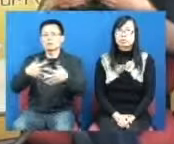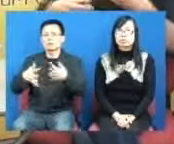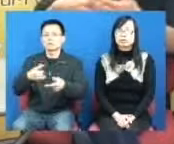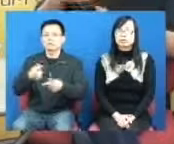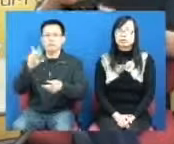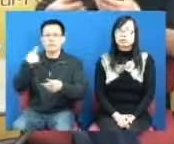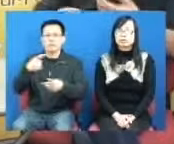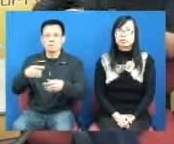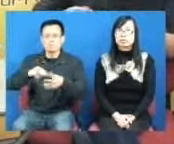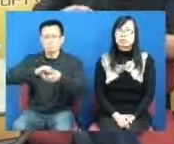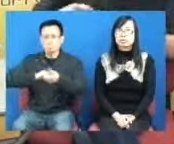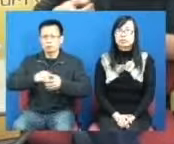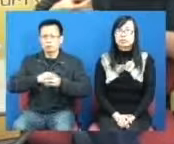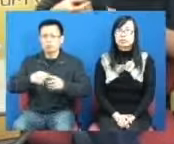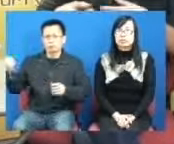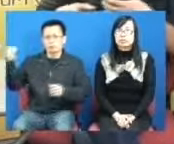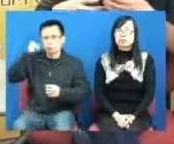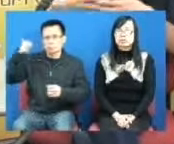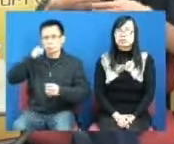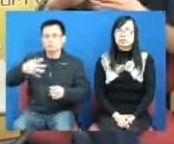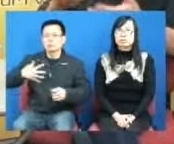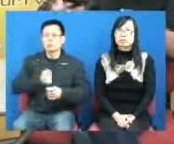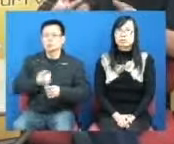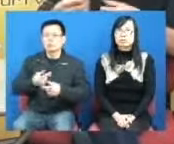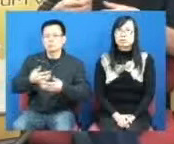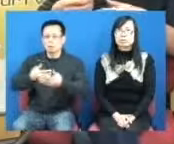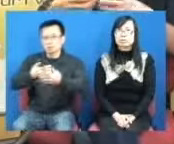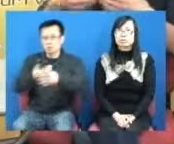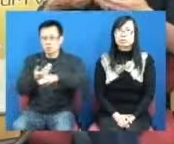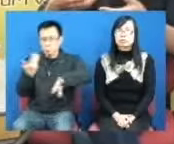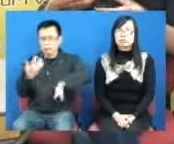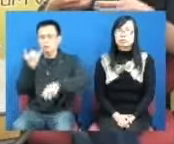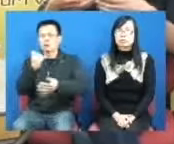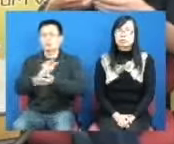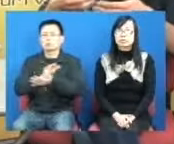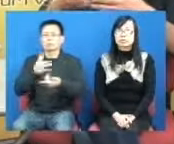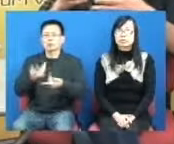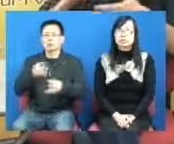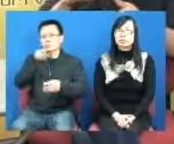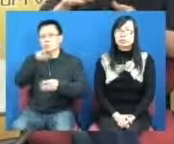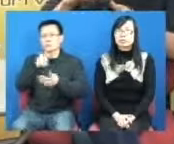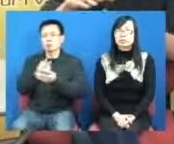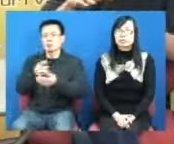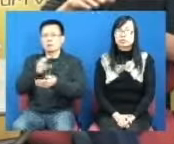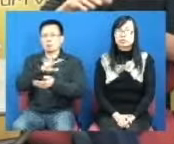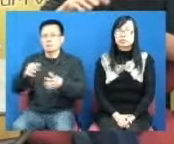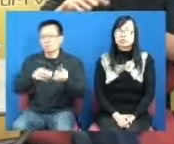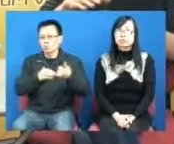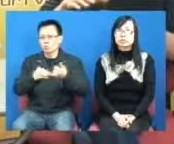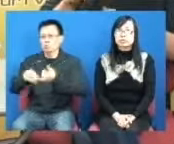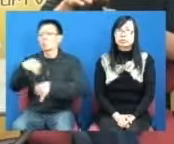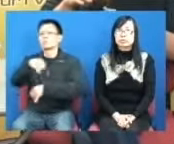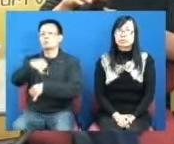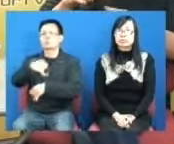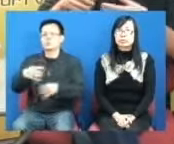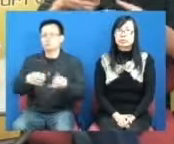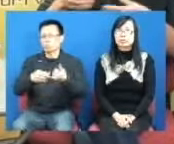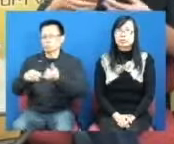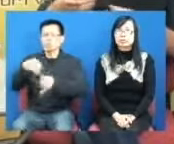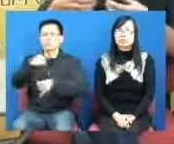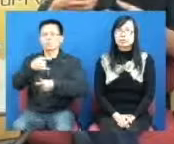時候聯席一直努力爭取去到隔了六年其實我們都見到這個不可以再拖因為再拖